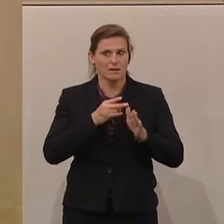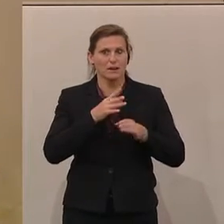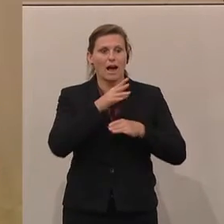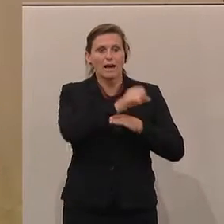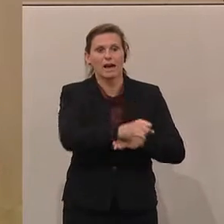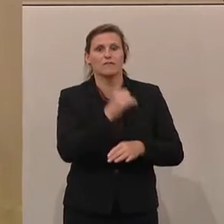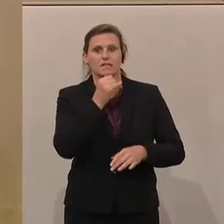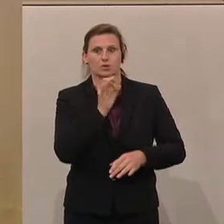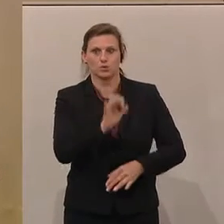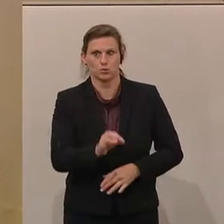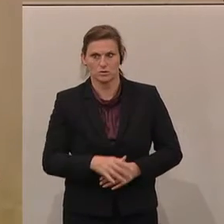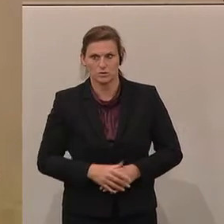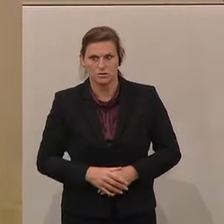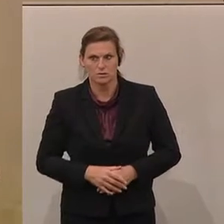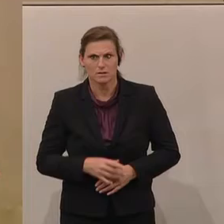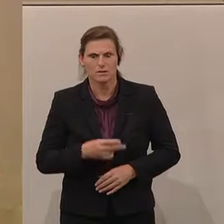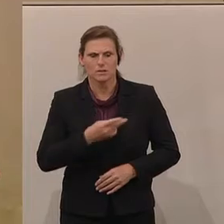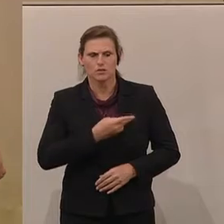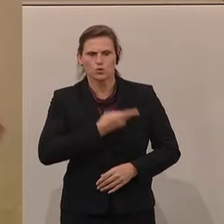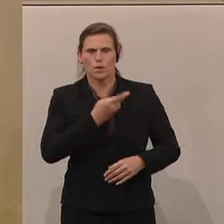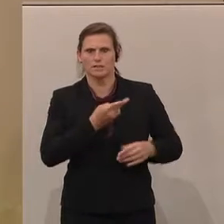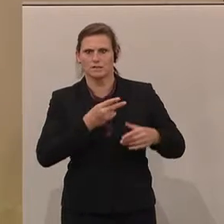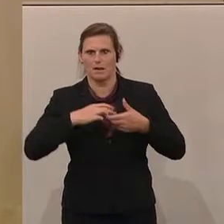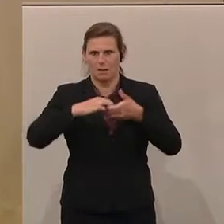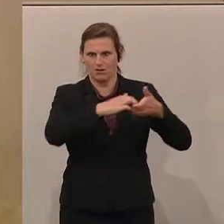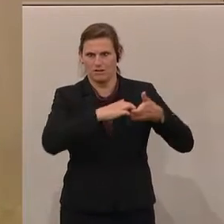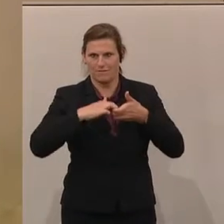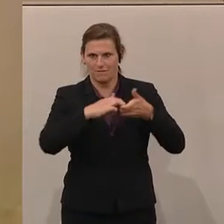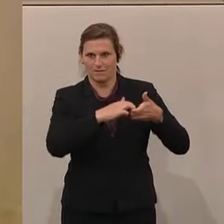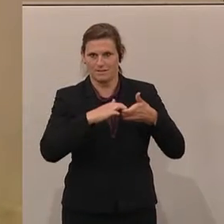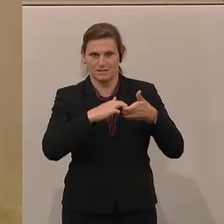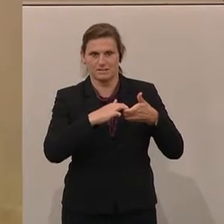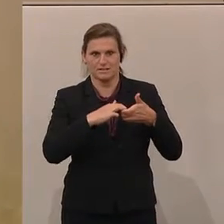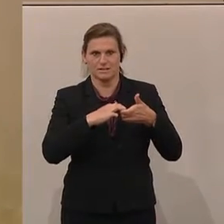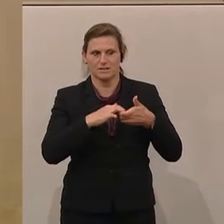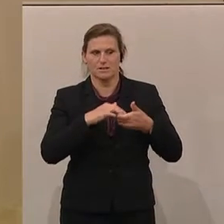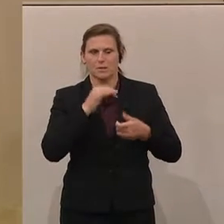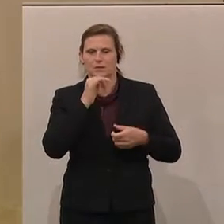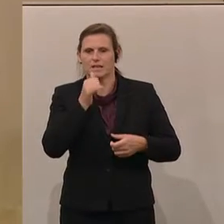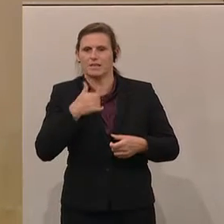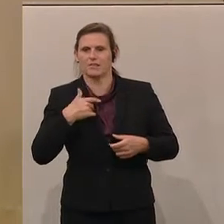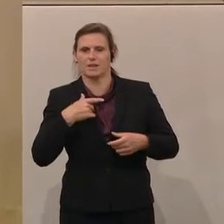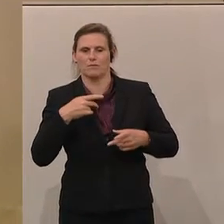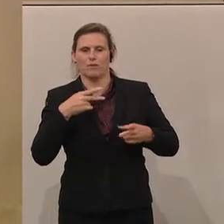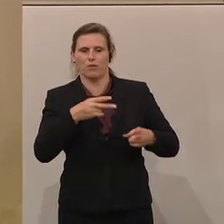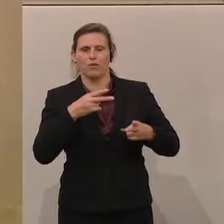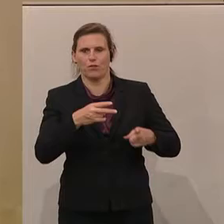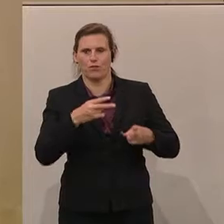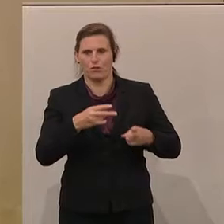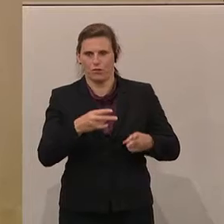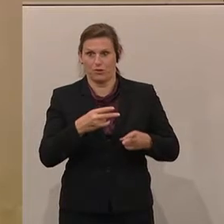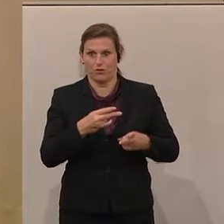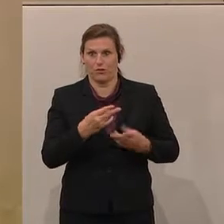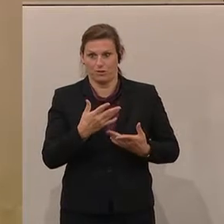Gutes. Das ist eine sehr stolze Community. Machen Sie sich nicht die Eisenbahner